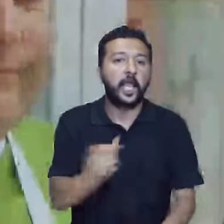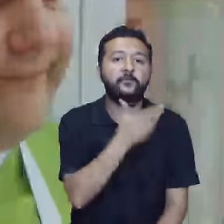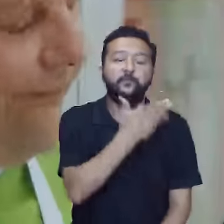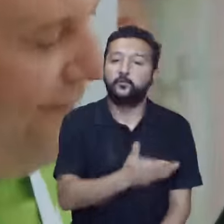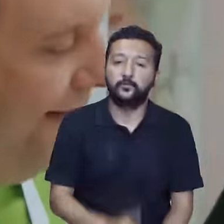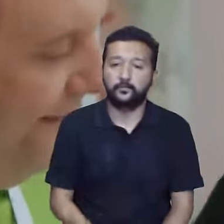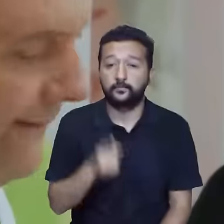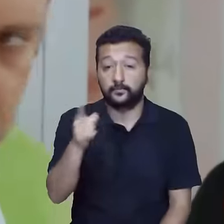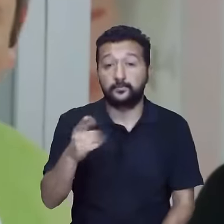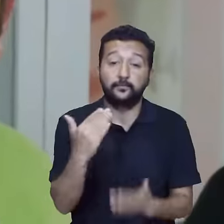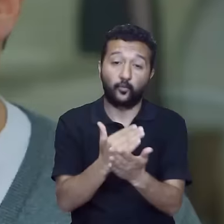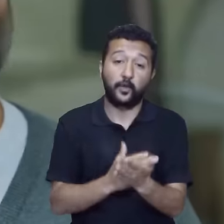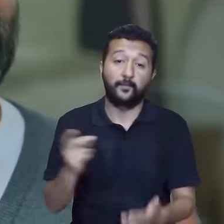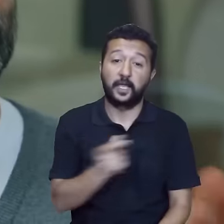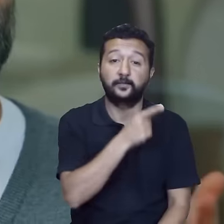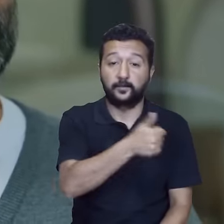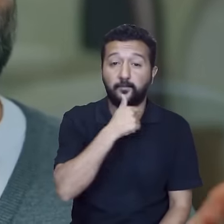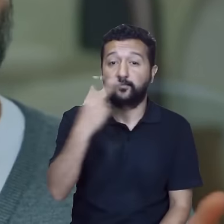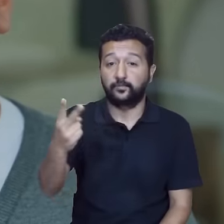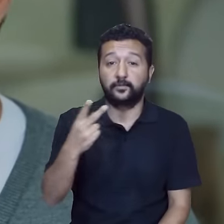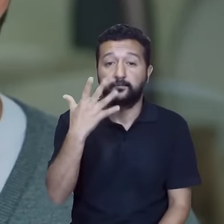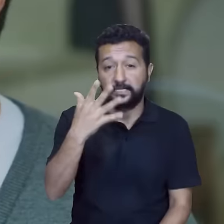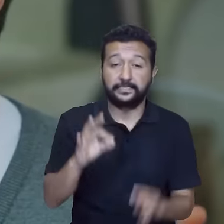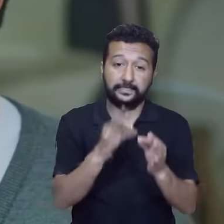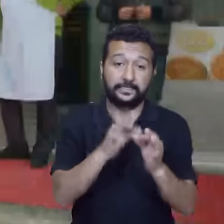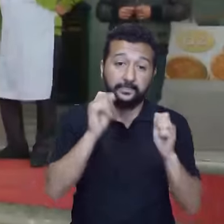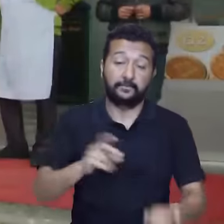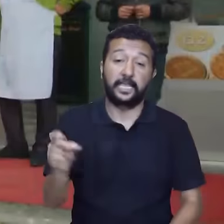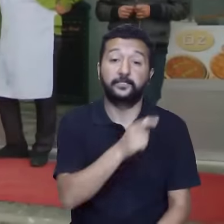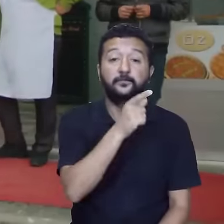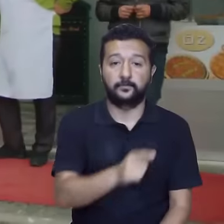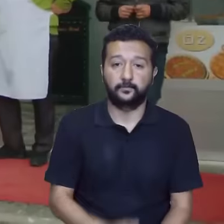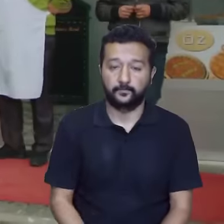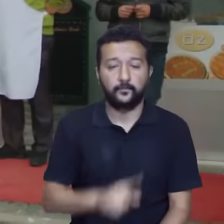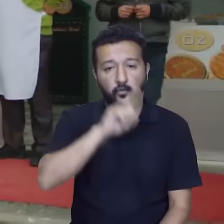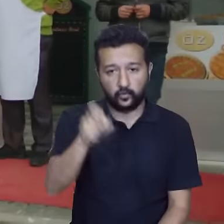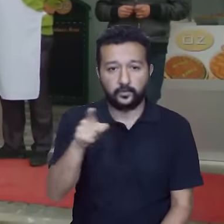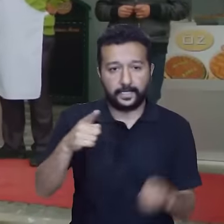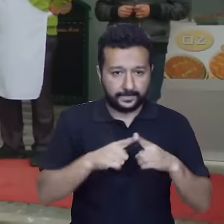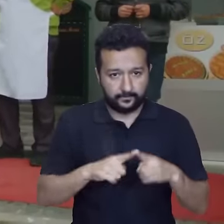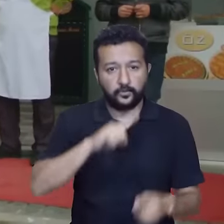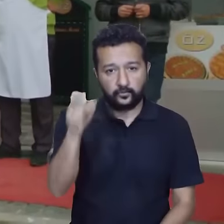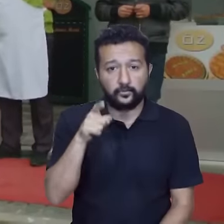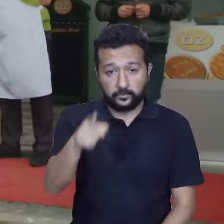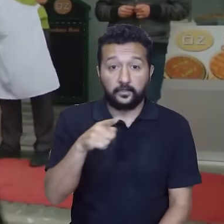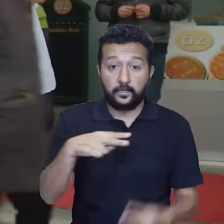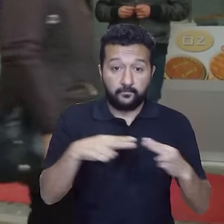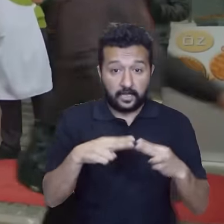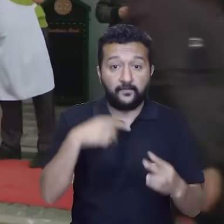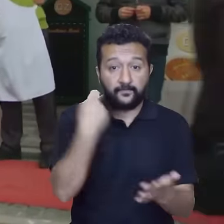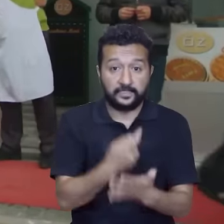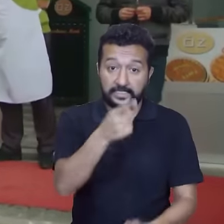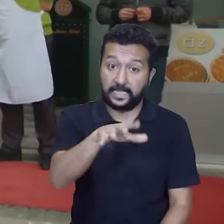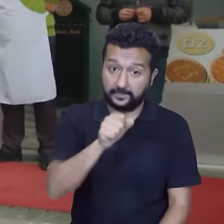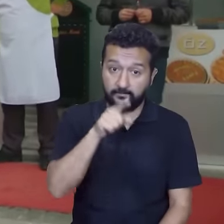öyle? Seramani'den. Babası beşi bir yerde takacak da o yüzden kaçıyor. Soracağım ben bunların hesabını. Soracağım. Hatta bu baklavaların